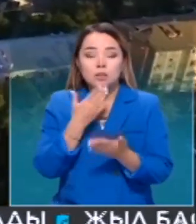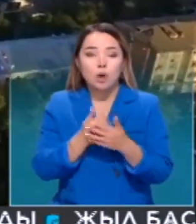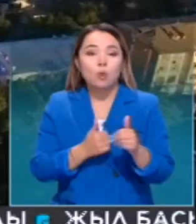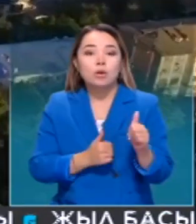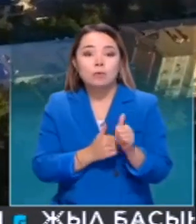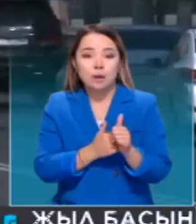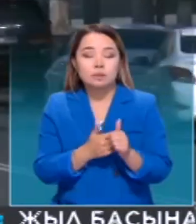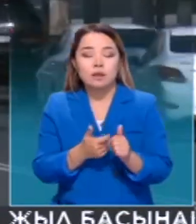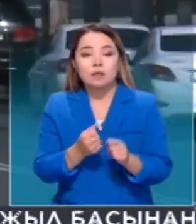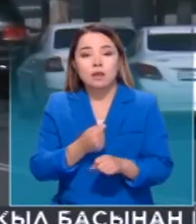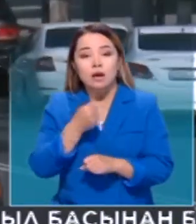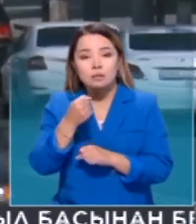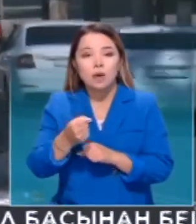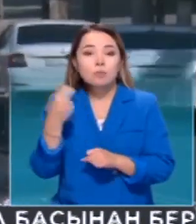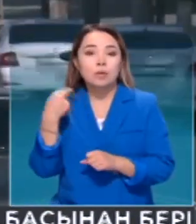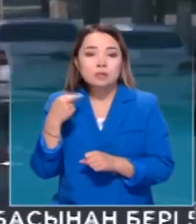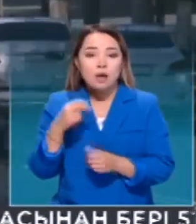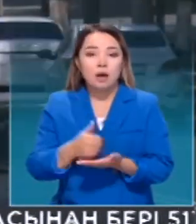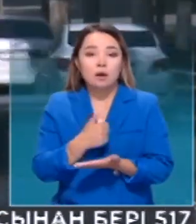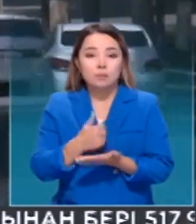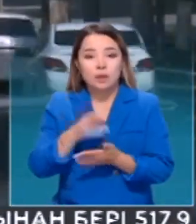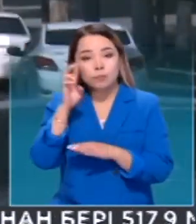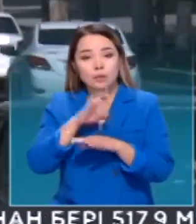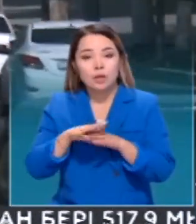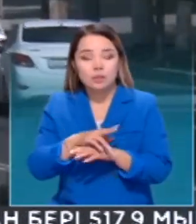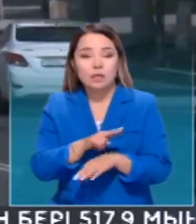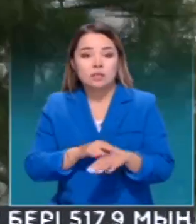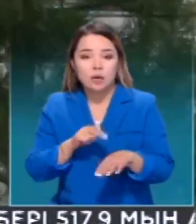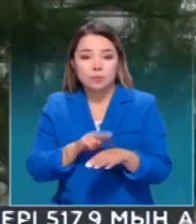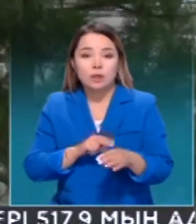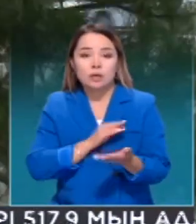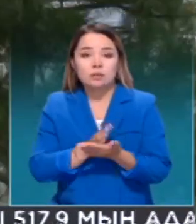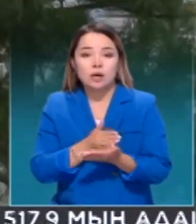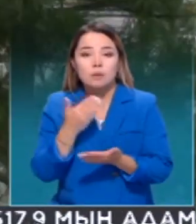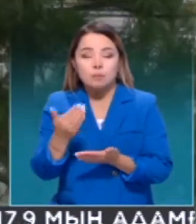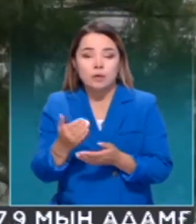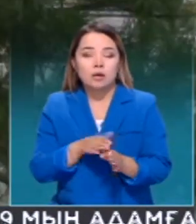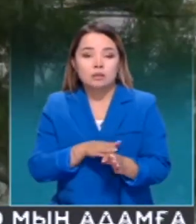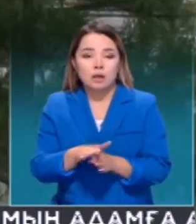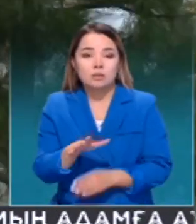тағайындалғанға дейін президент әкімшілігінің мемлекеттік инспекторы қызметін атқарды.